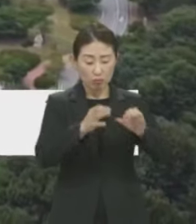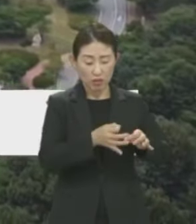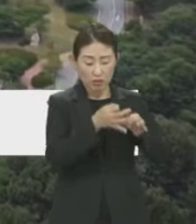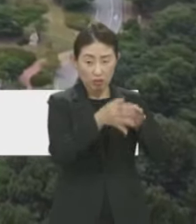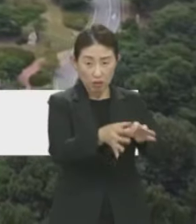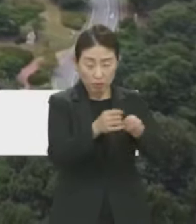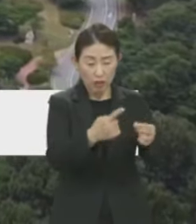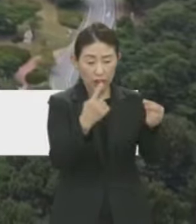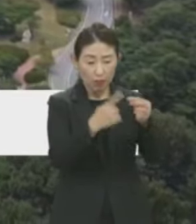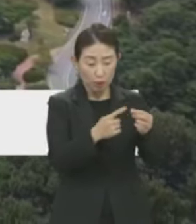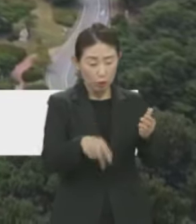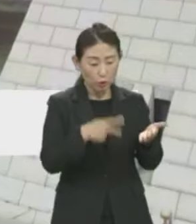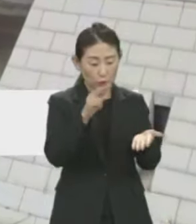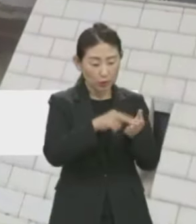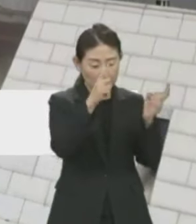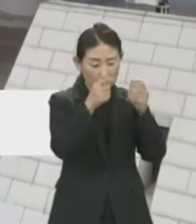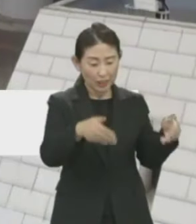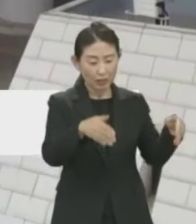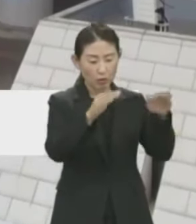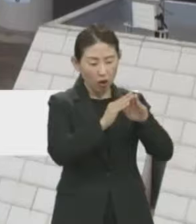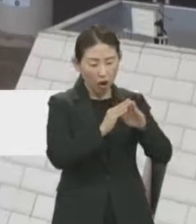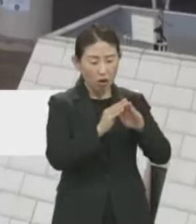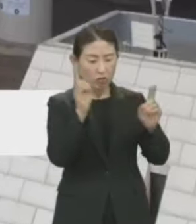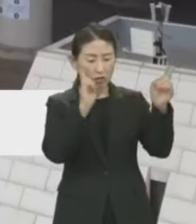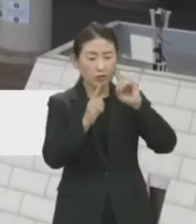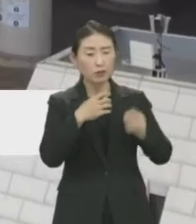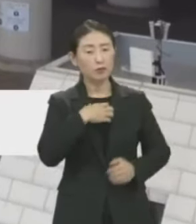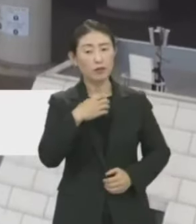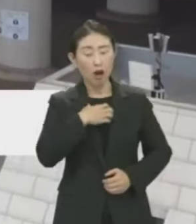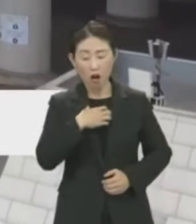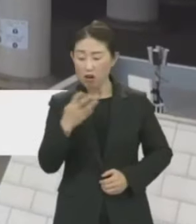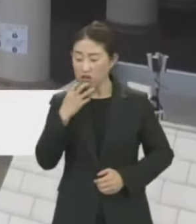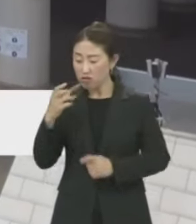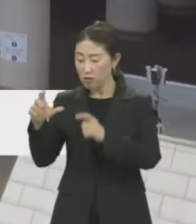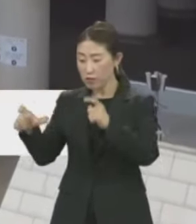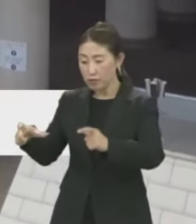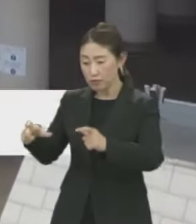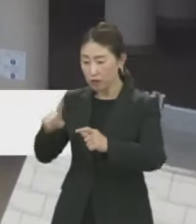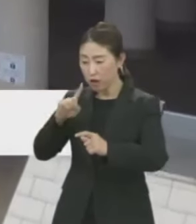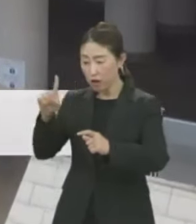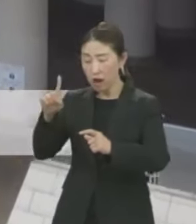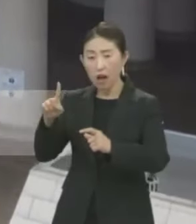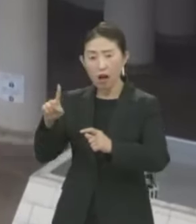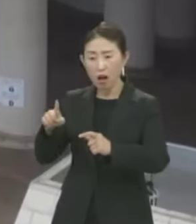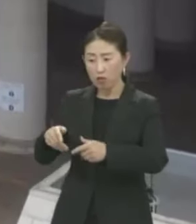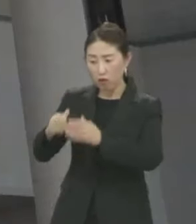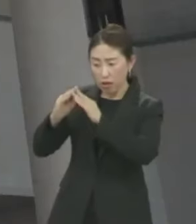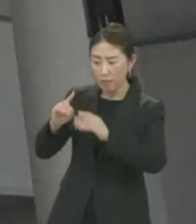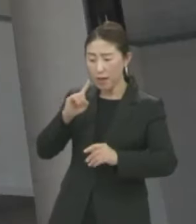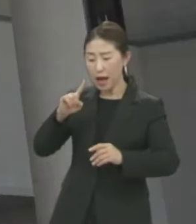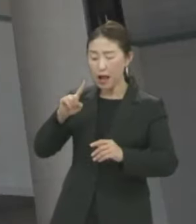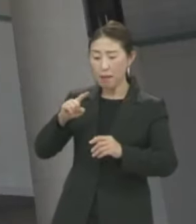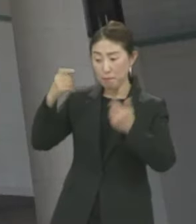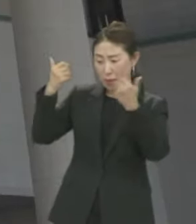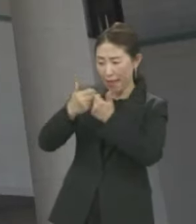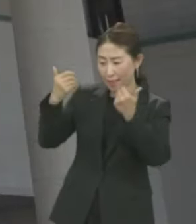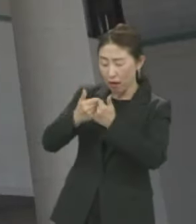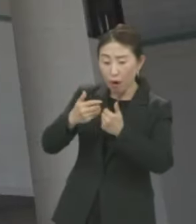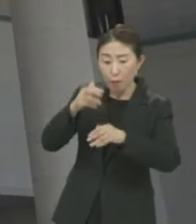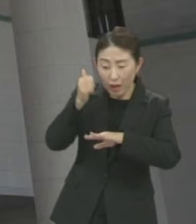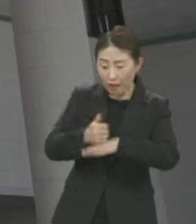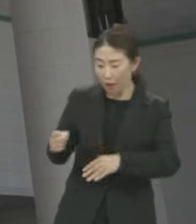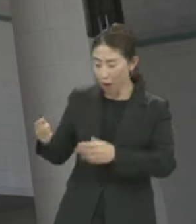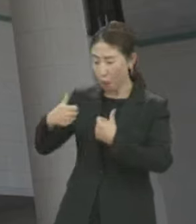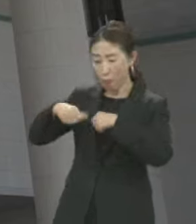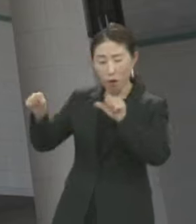건립된 천안 독립기념관의 상징성 훼손을 우려해 수도권 건립 움직임에 반대했던 천안시는 즉각 환영의 뜻을